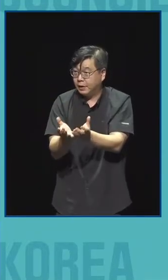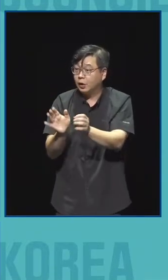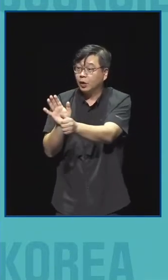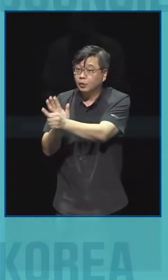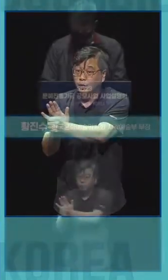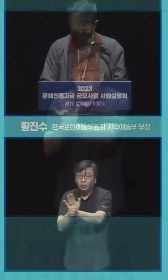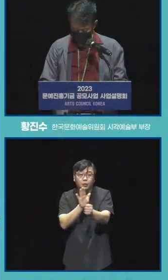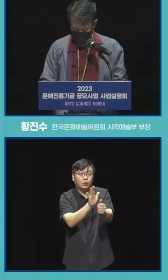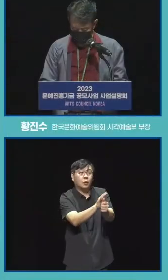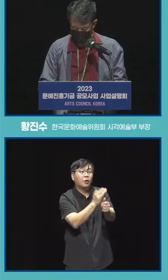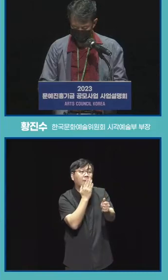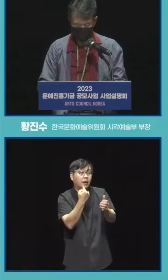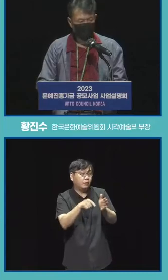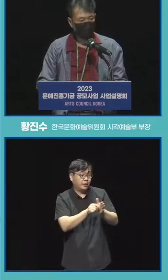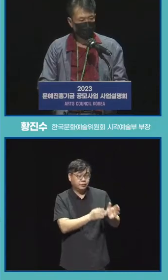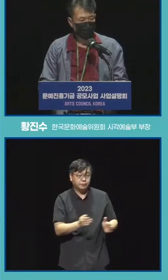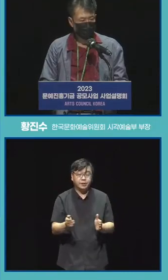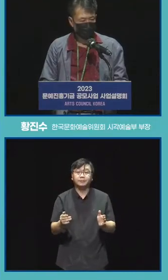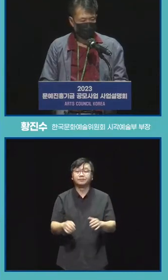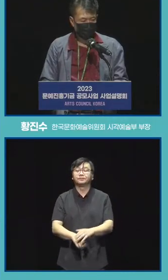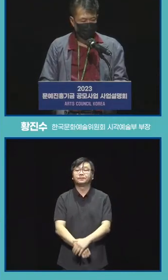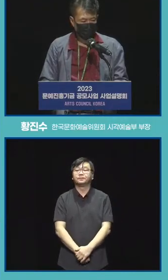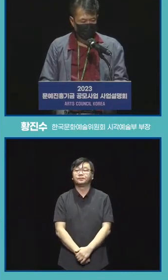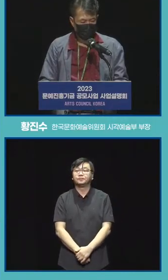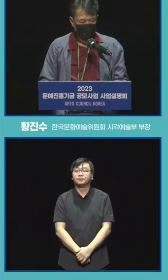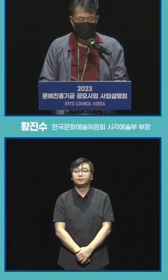도움이 될 수 있는 내용을 준비해 왔습니다